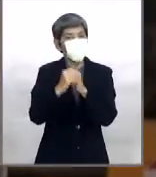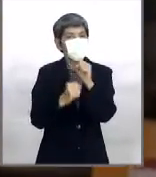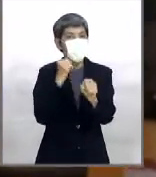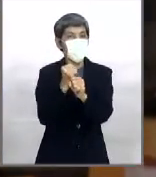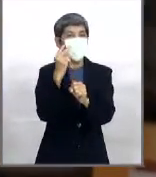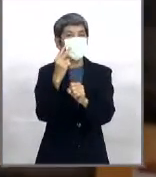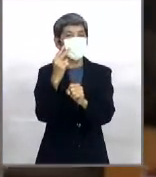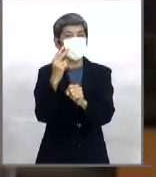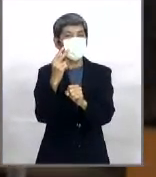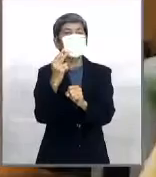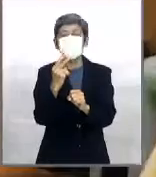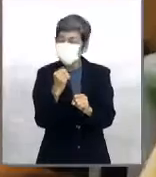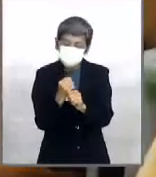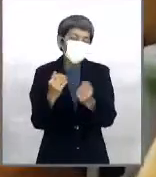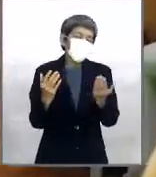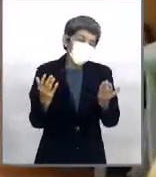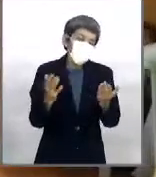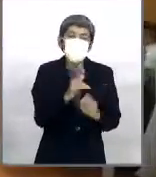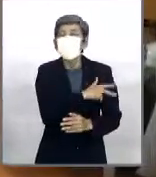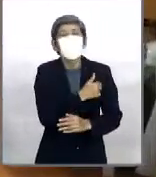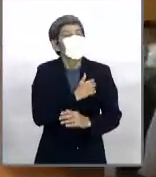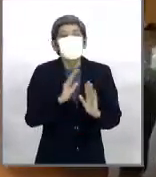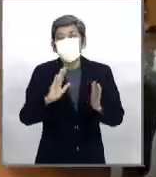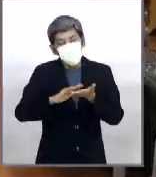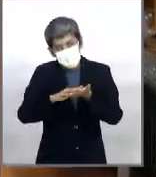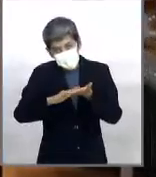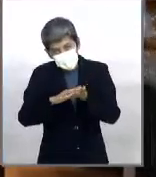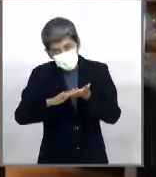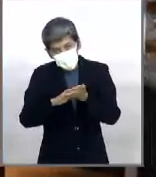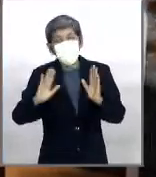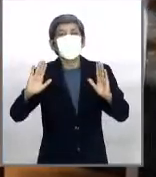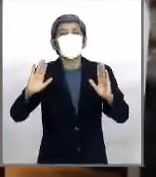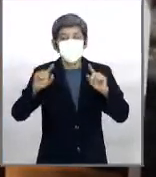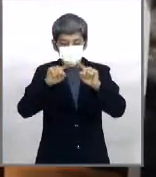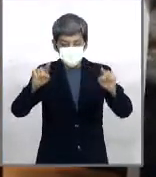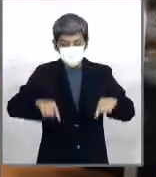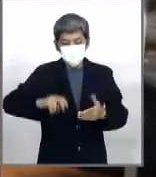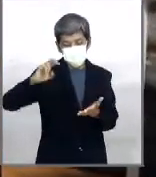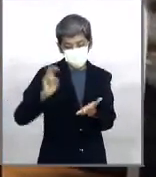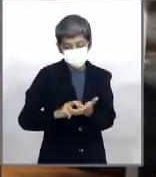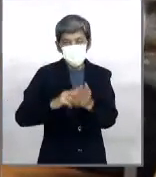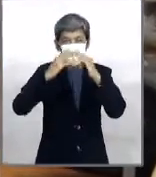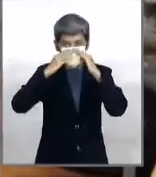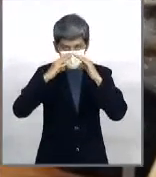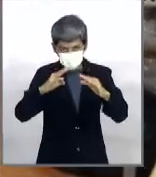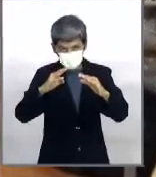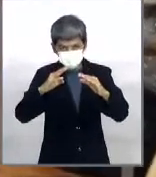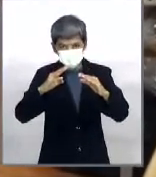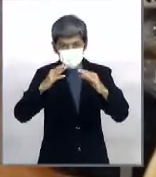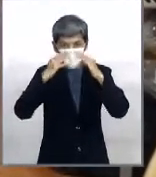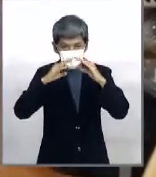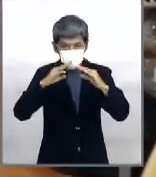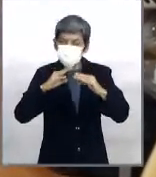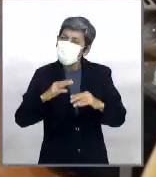าณ2ปีจนมันได้เท่านี้คุณหมอก็เลยบอกขออนุญาตว่าขอออกใบรับรองทุพพลภาพให้แล้วก็งง